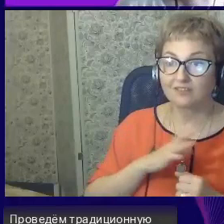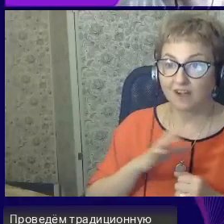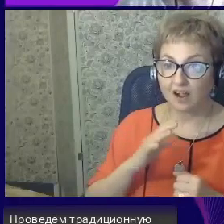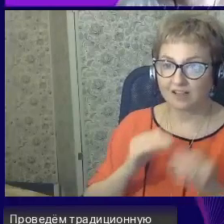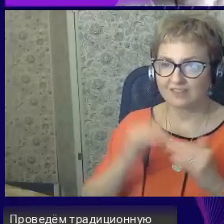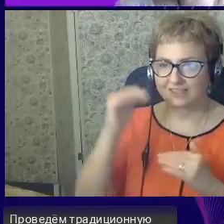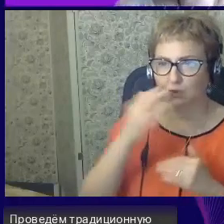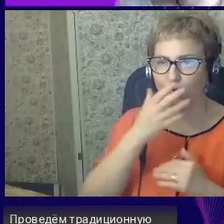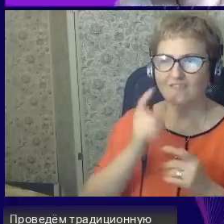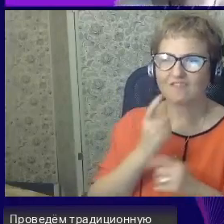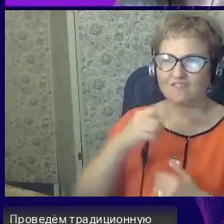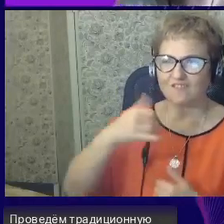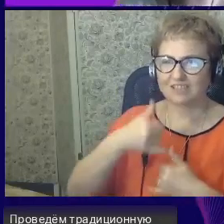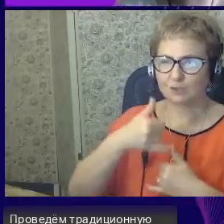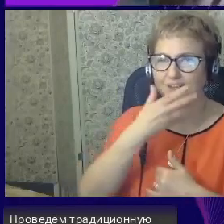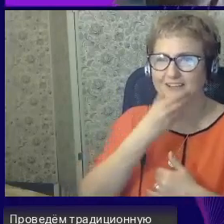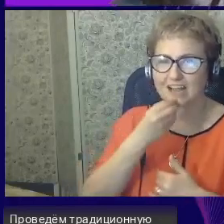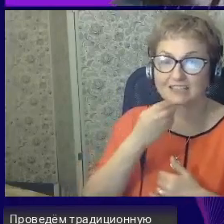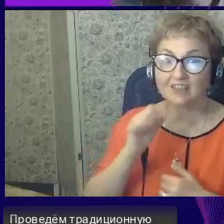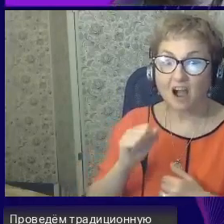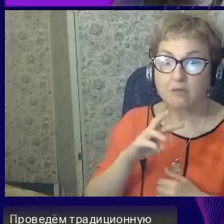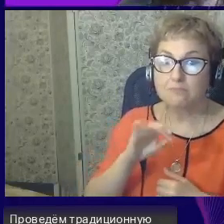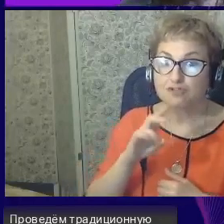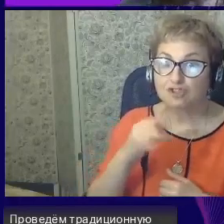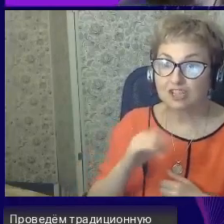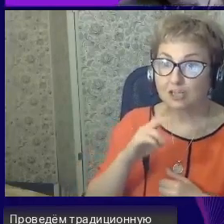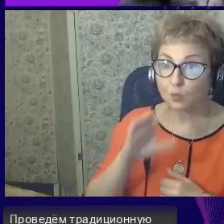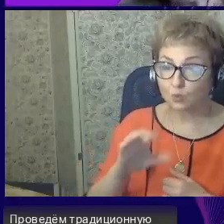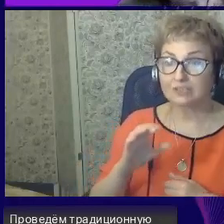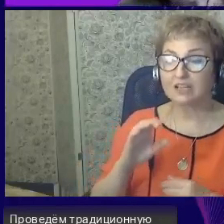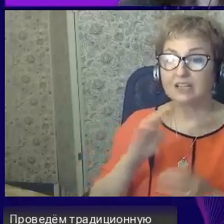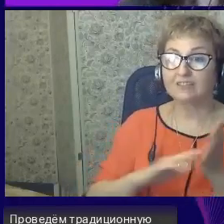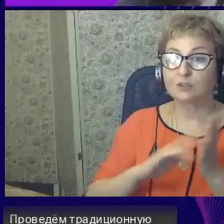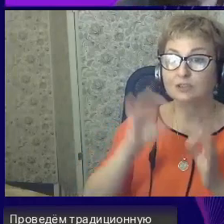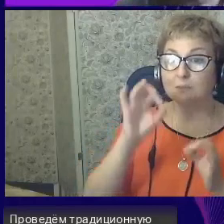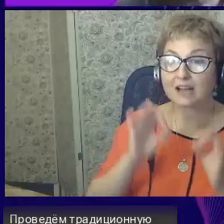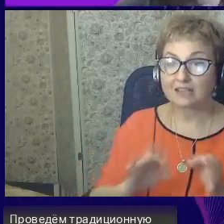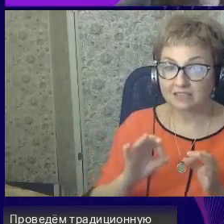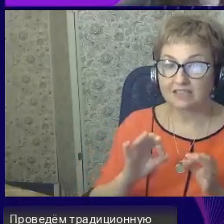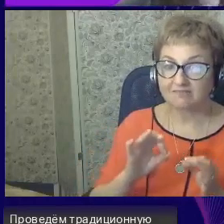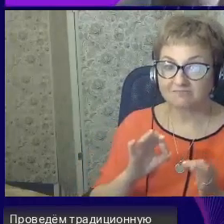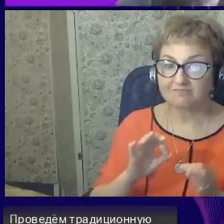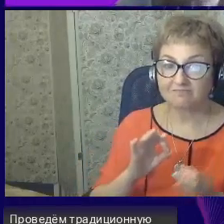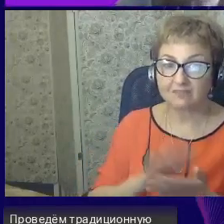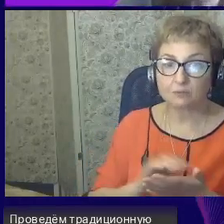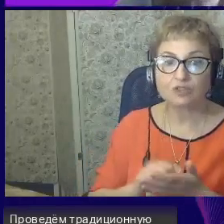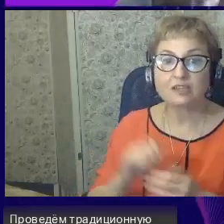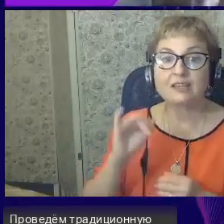он бывает, что высок, красив и вообще статен, а вот с мышечным тонусом проблемы в 90% случаев.